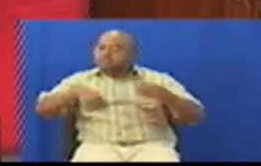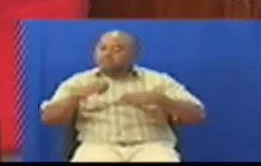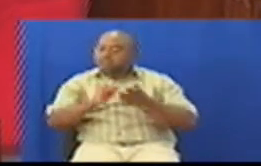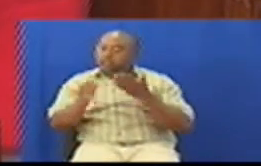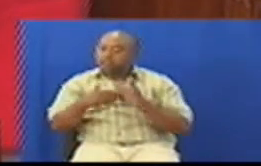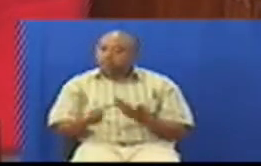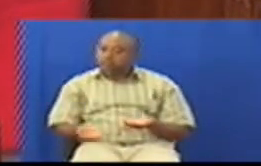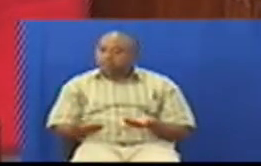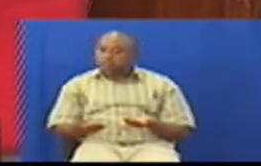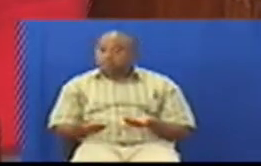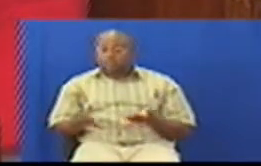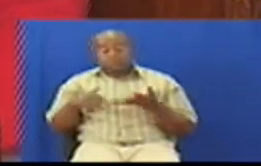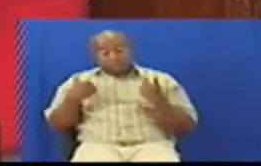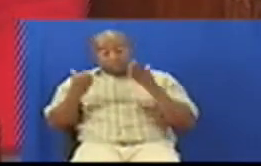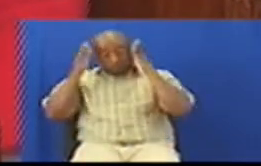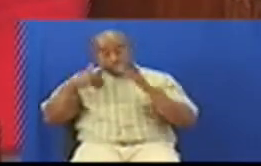Ifike mahali Mheshimiwa Spika,